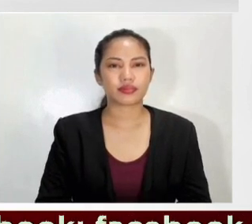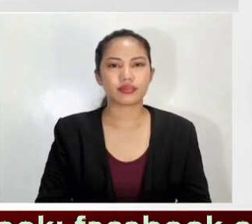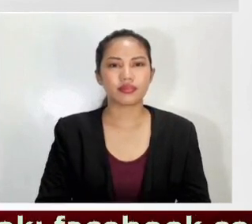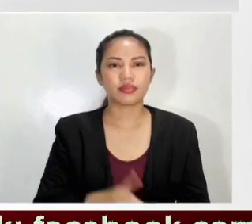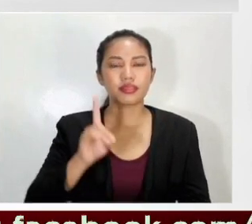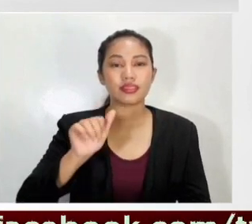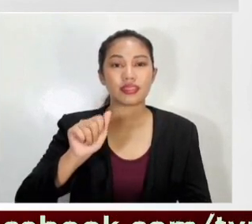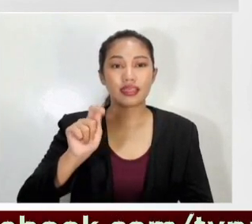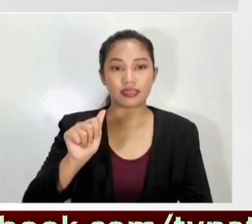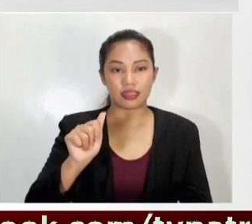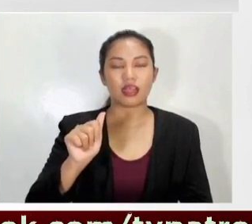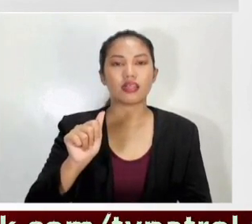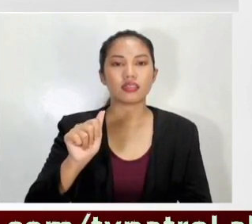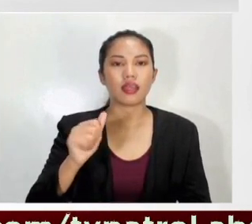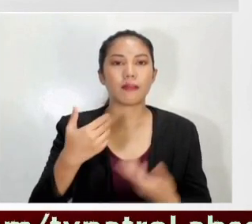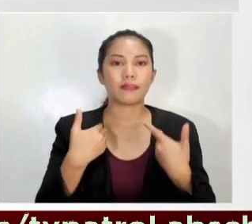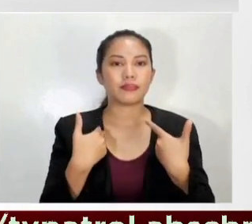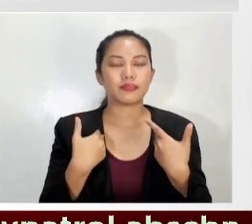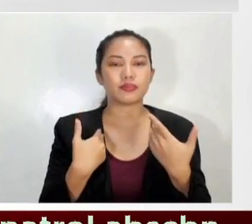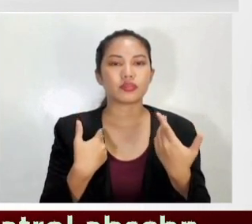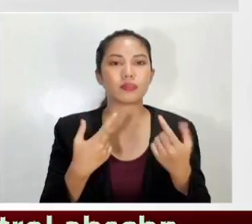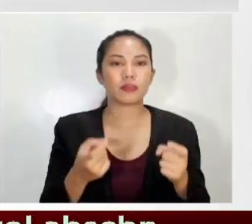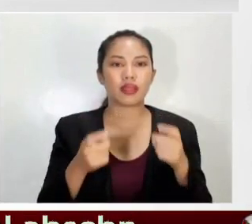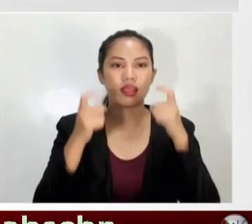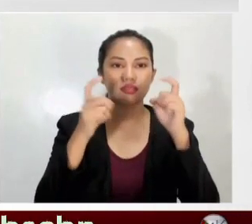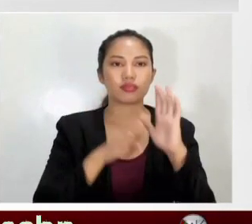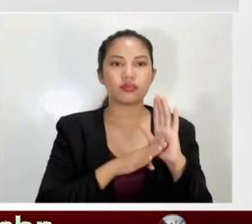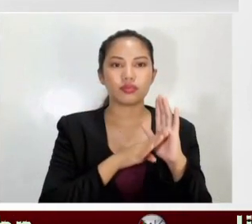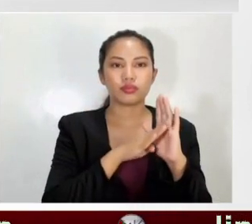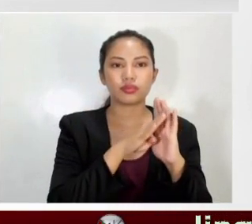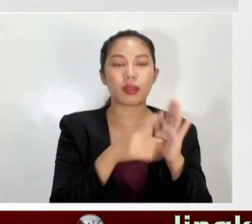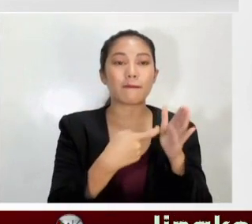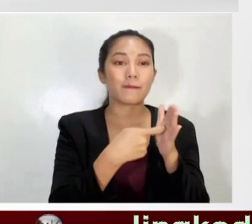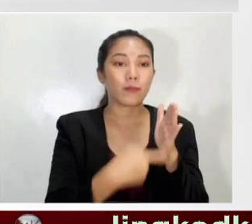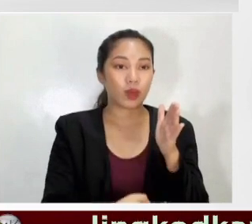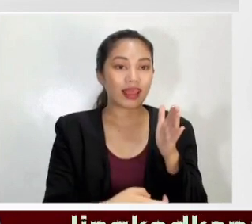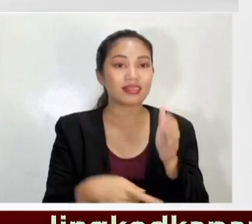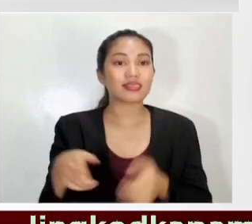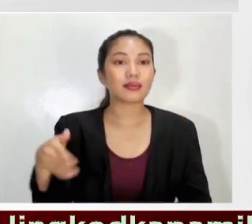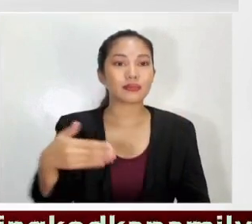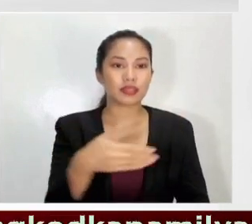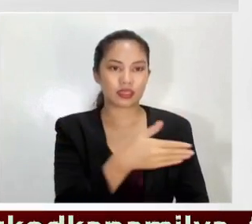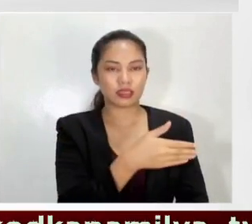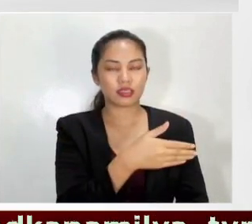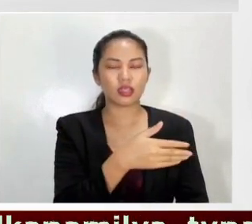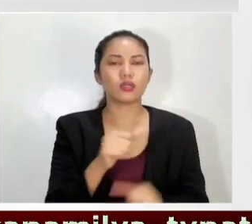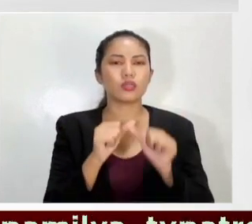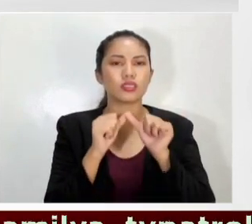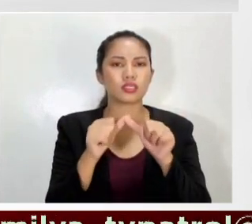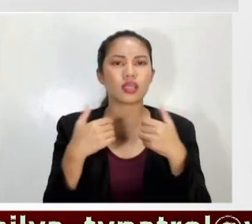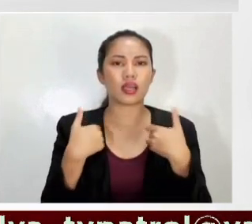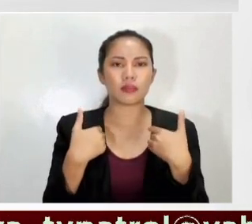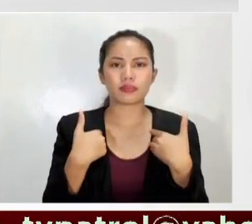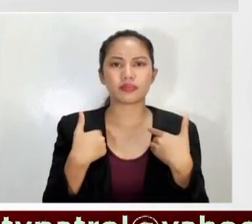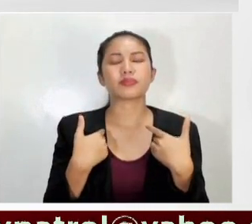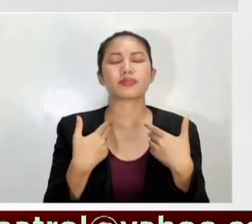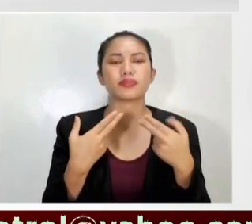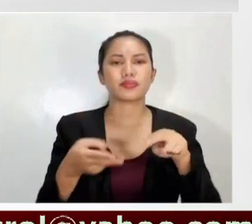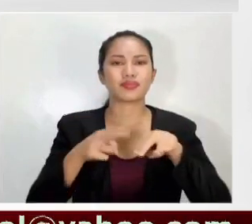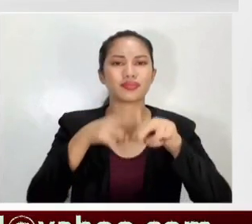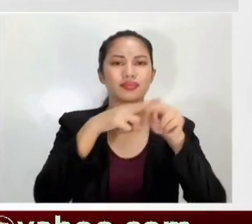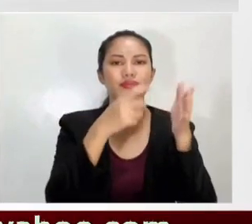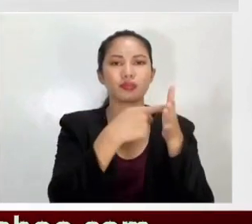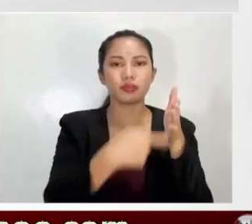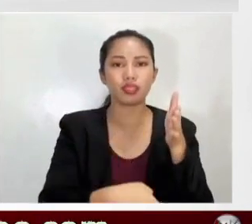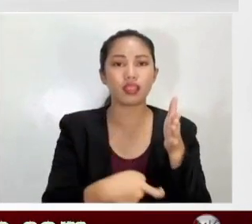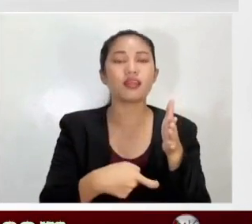Statistics Authority, bumibilis ang pagtaas ng presyo ng isda habang nananatiling mataas ang inflation ng karne dahil sa epekto ng